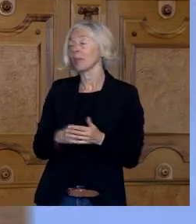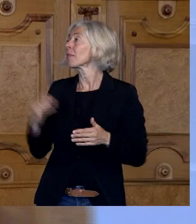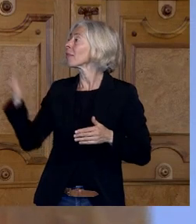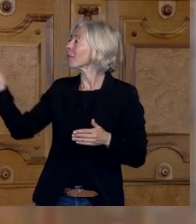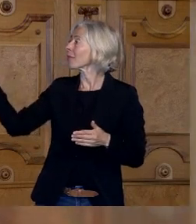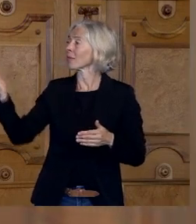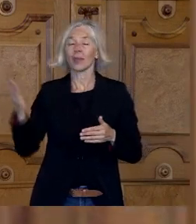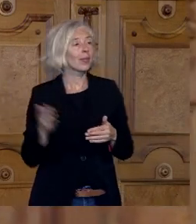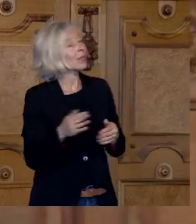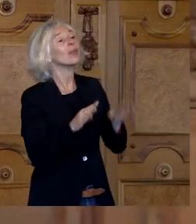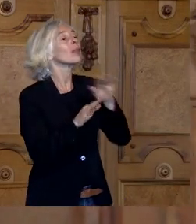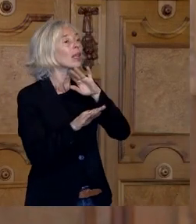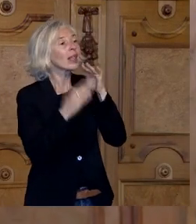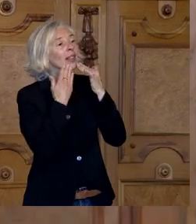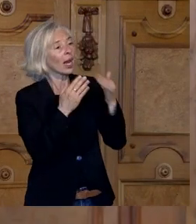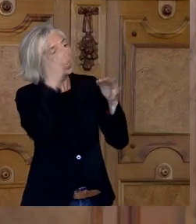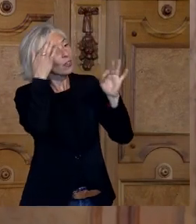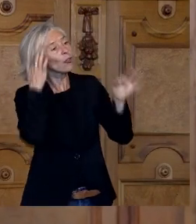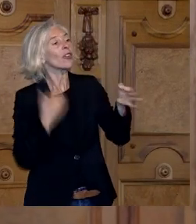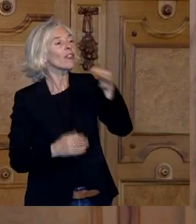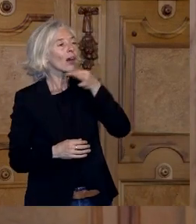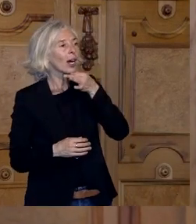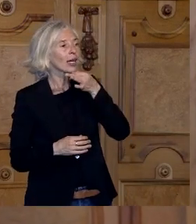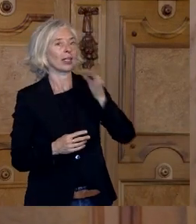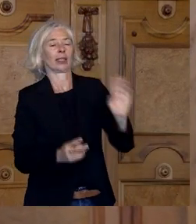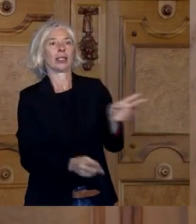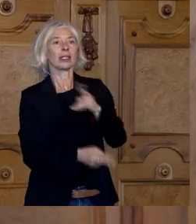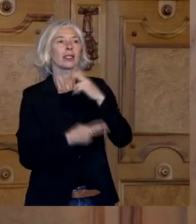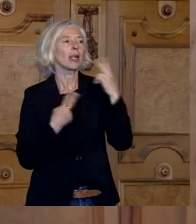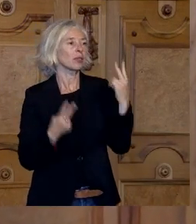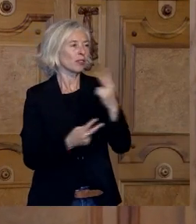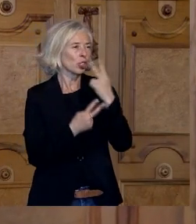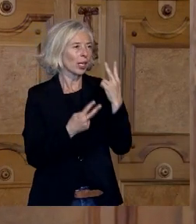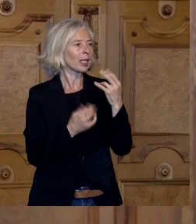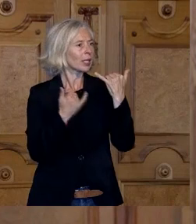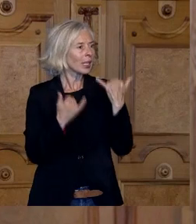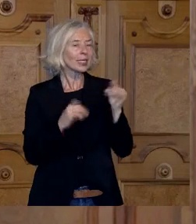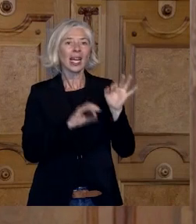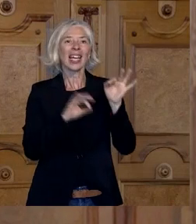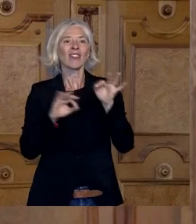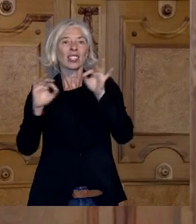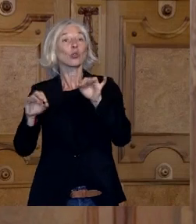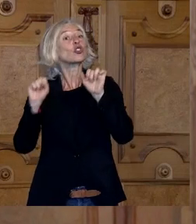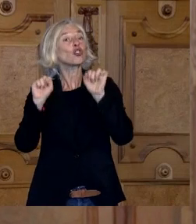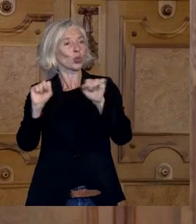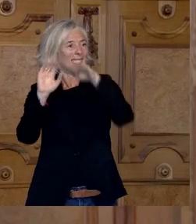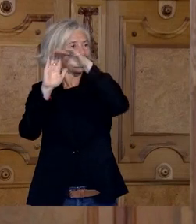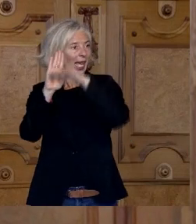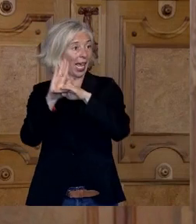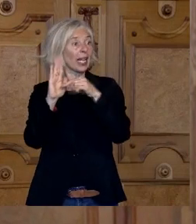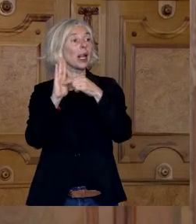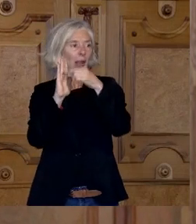Vielen Dank für die Frage. Selbstverständlich werden wir die Infektionsschutzverordnung, die jetzt vorliegt, weiterhin kontrollieren, und zwar in enger Abstimmung mit Polizei